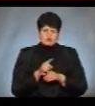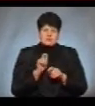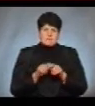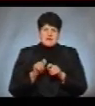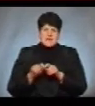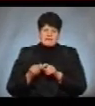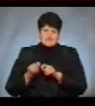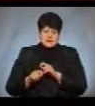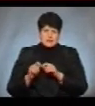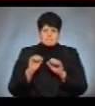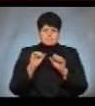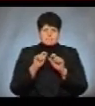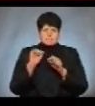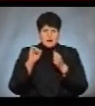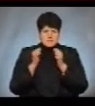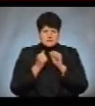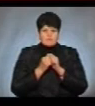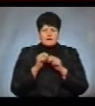перевірити пам'ятки архітектури на